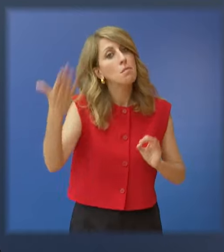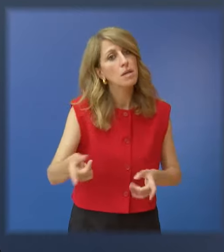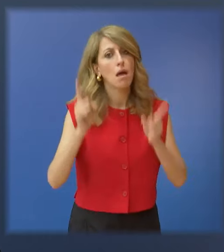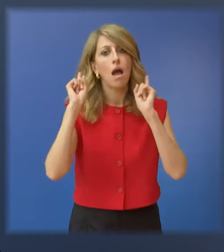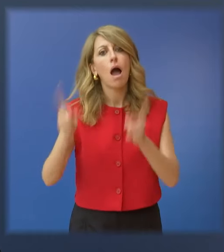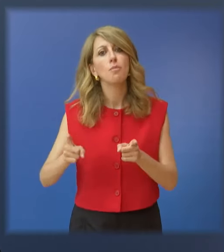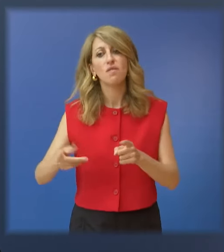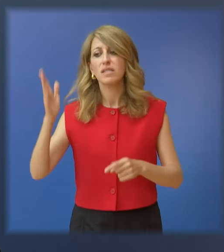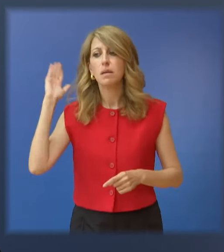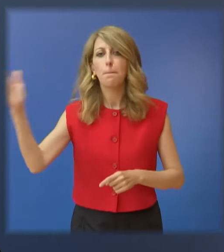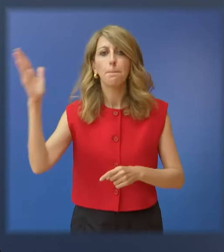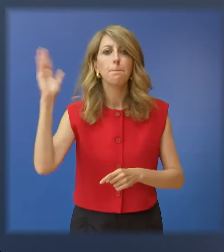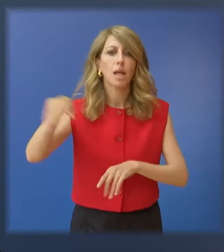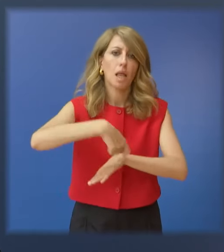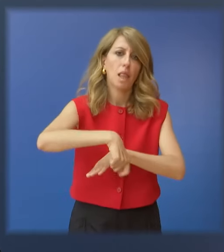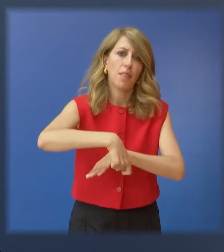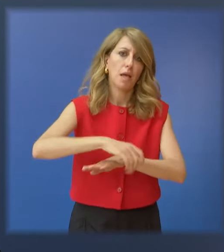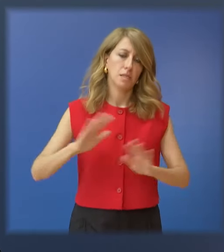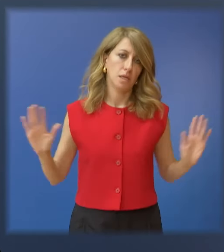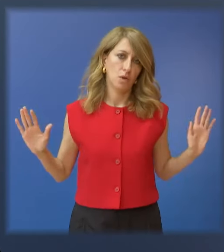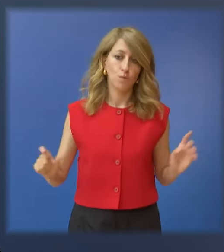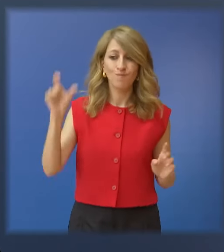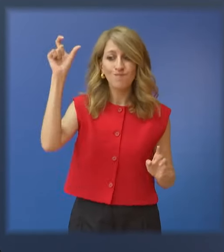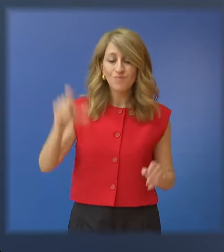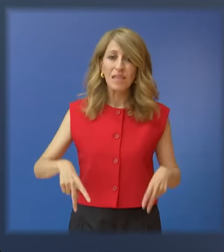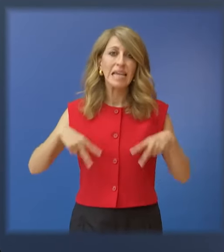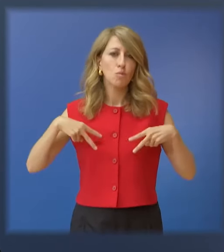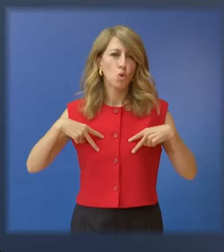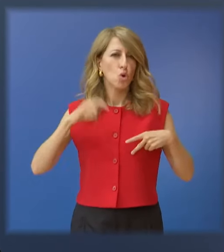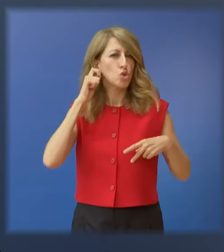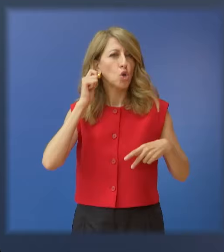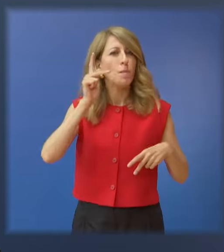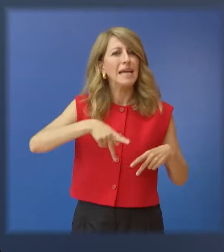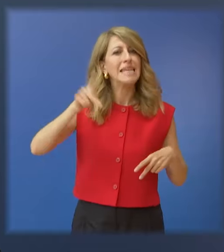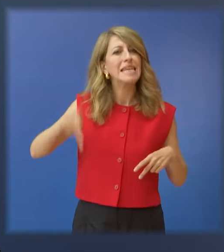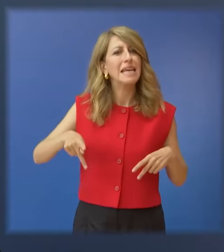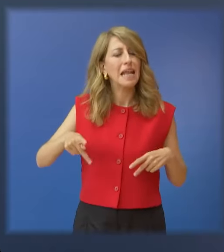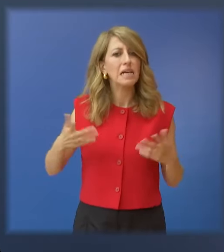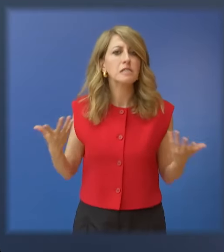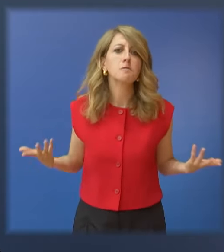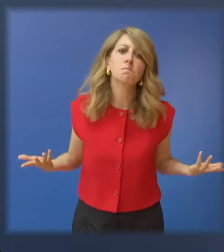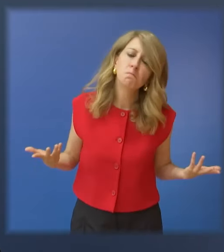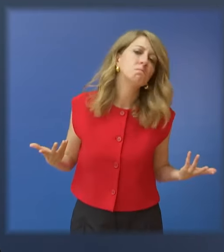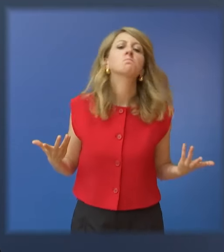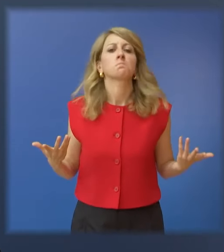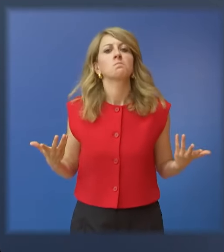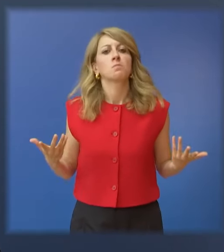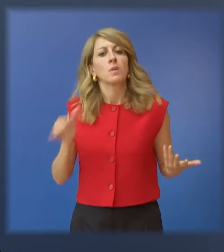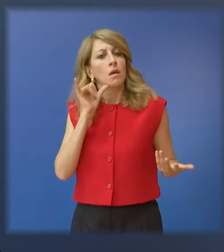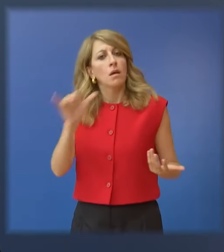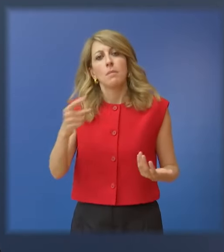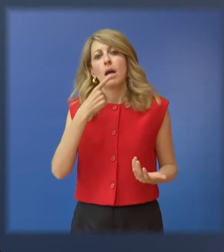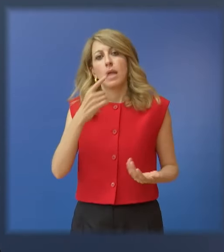υπουργός ο κύριος κικίλιας δεν ξέρω σε ποια απ όλες αναφέρεστε όταν έχει η πυροσβεστική ενδείξεις